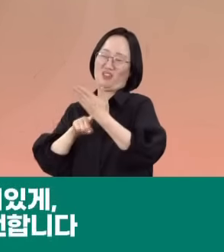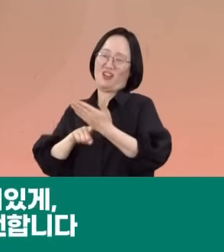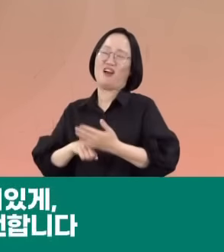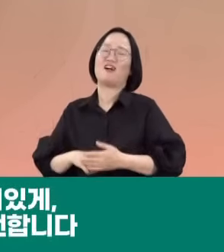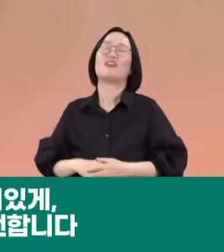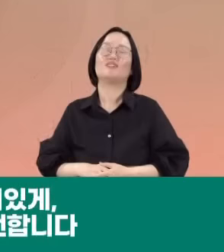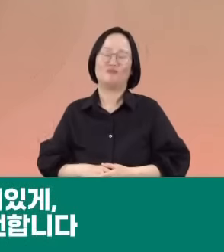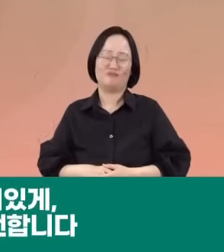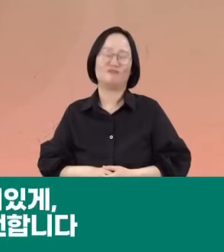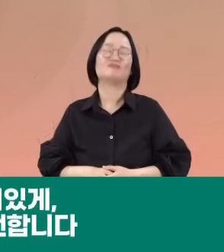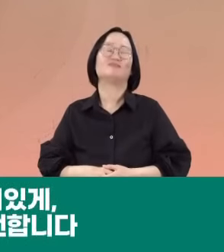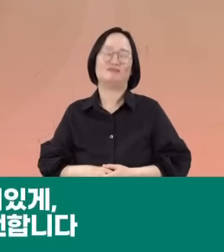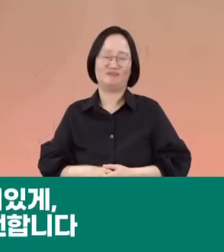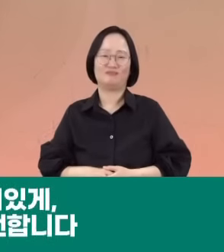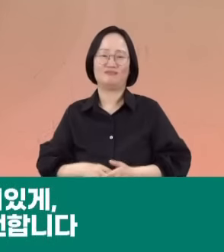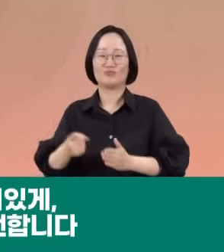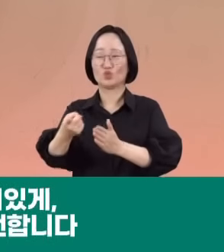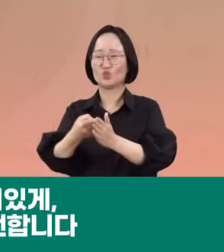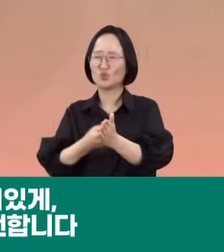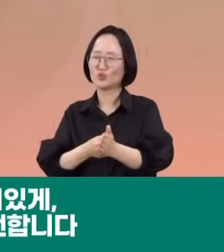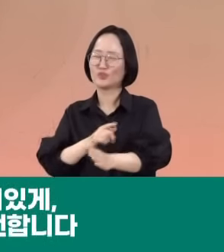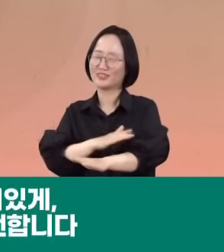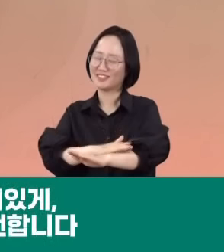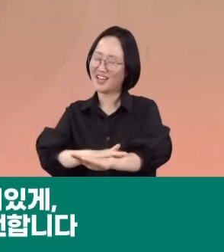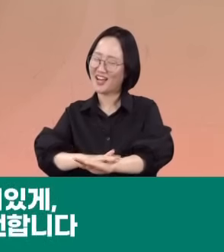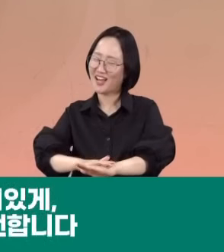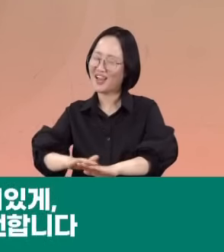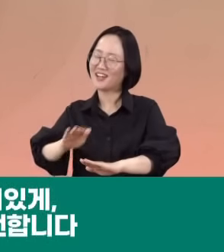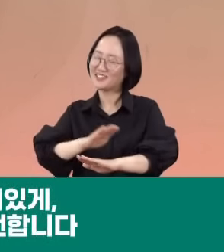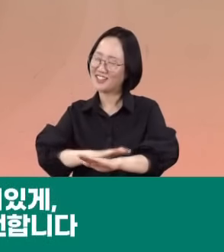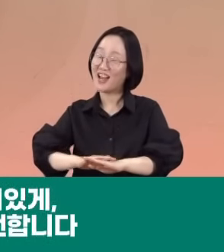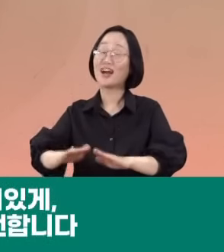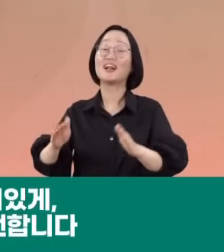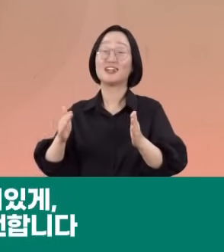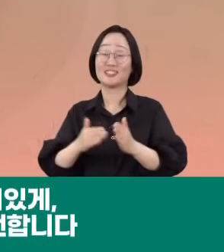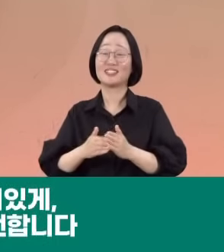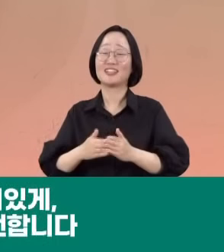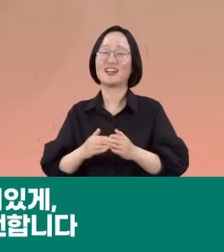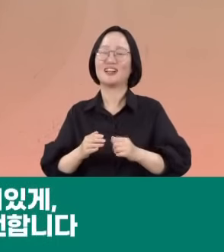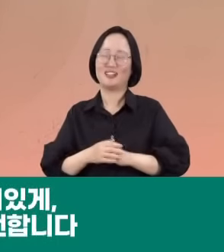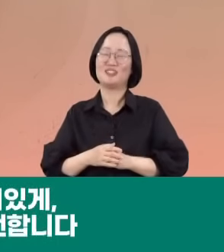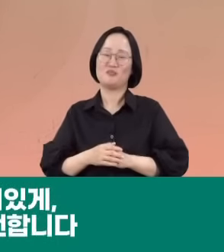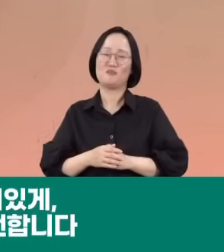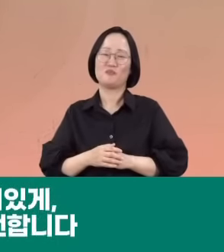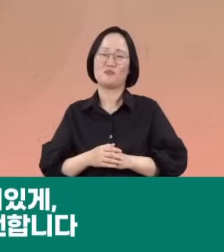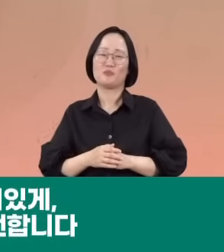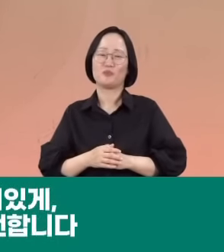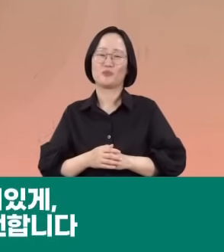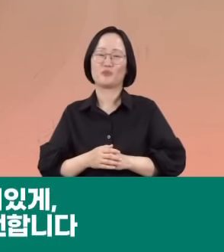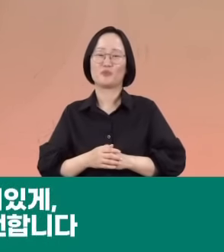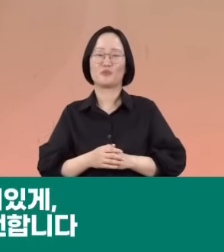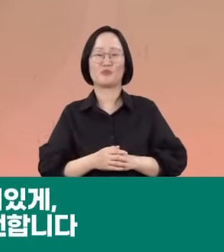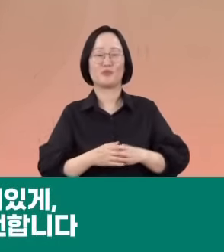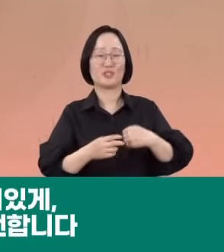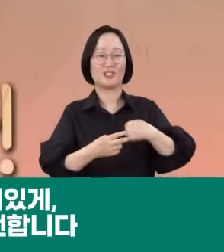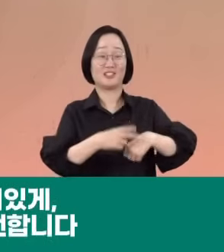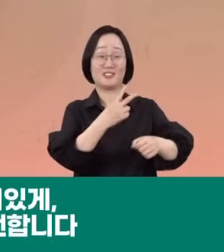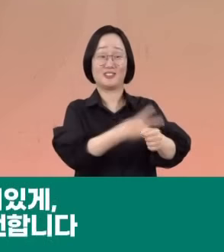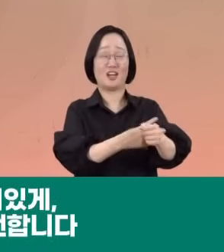수술 치료 잘될 거다라는 걸 보여주시기 위해서요 의사하고 또 똑같은